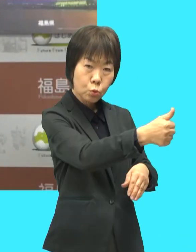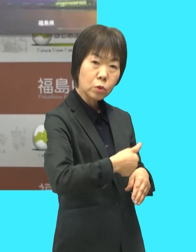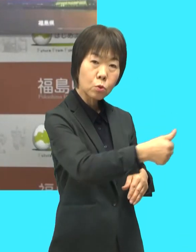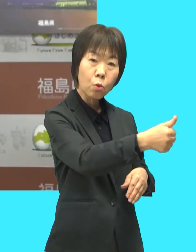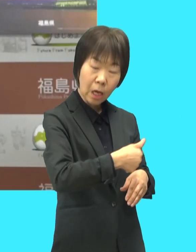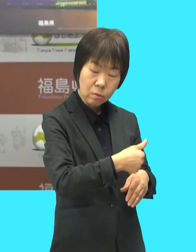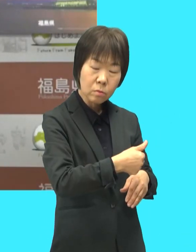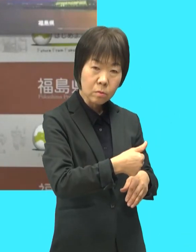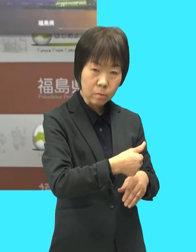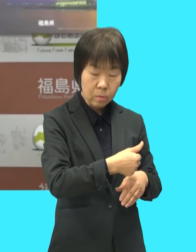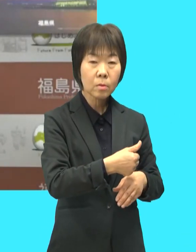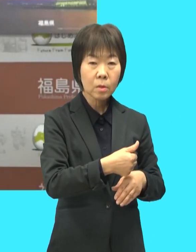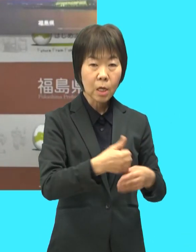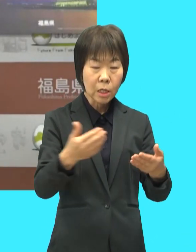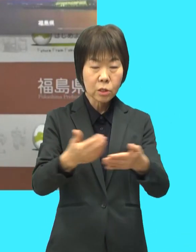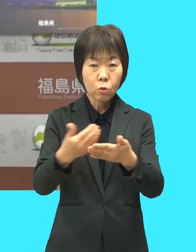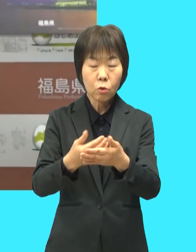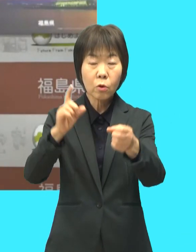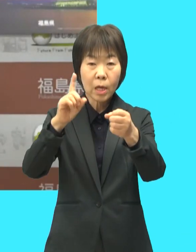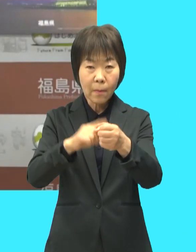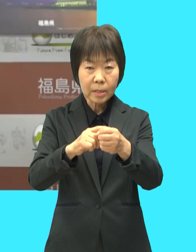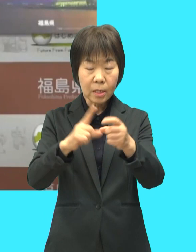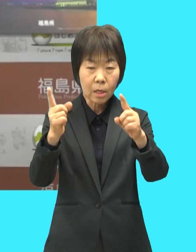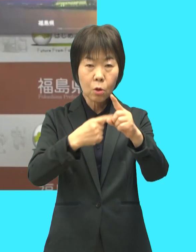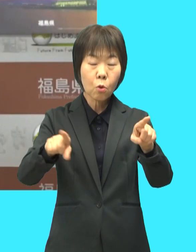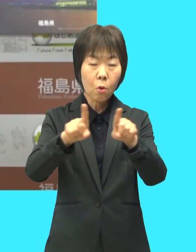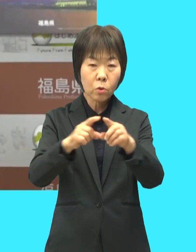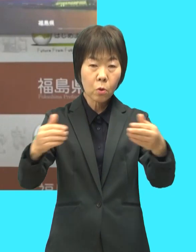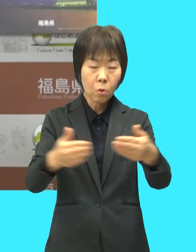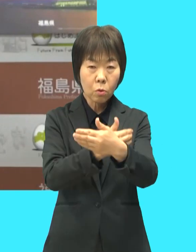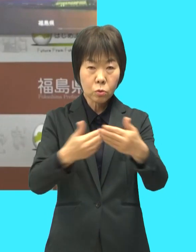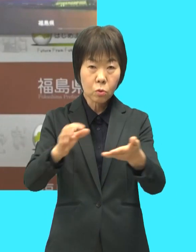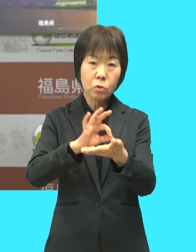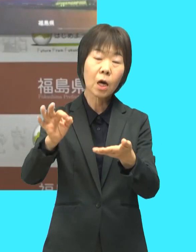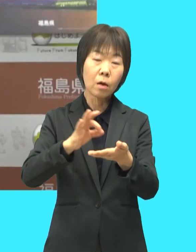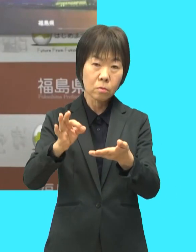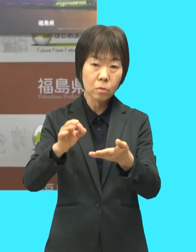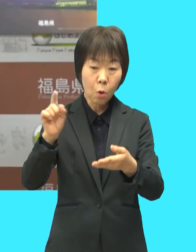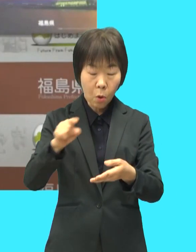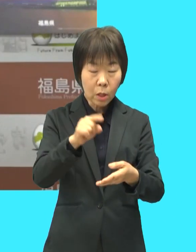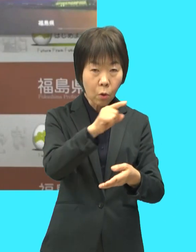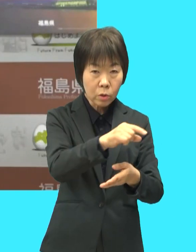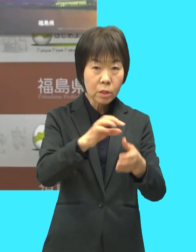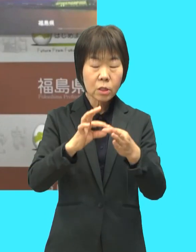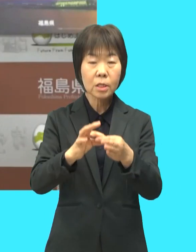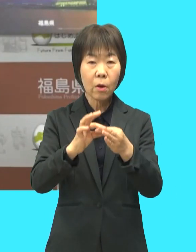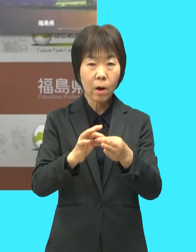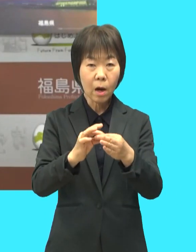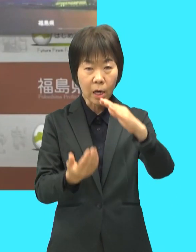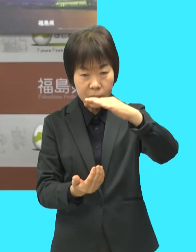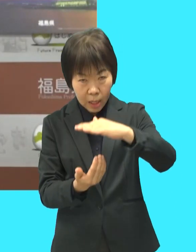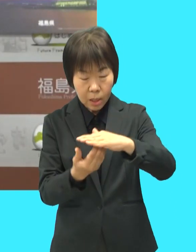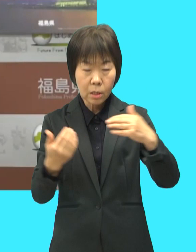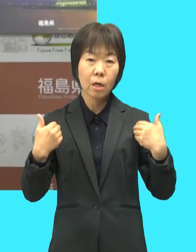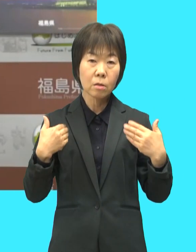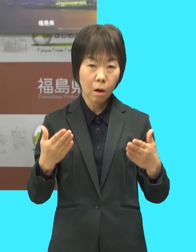と、あるいは仕事のために公共交通機関を使うこと、こういったことについては制限するものでは